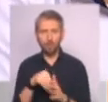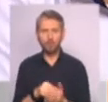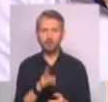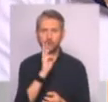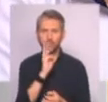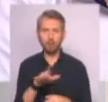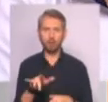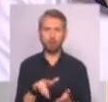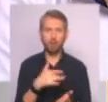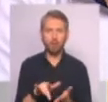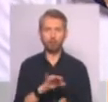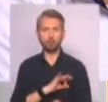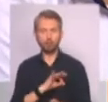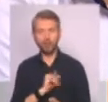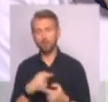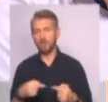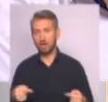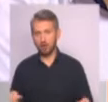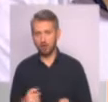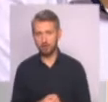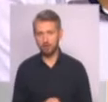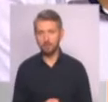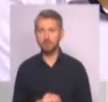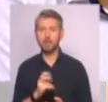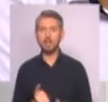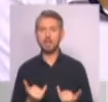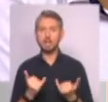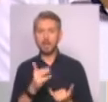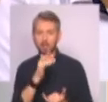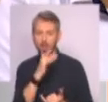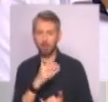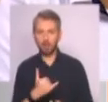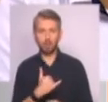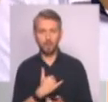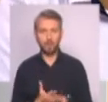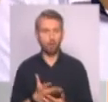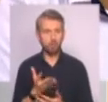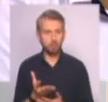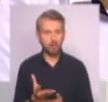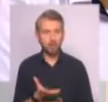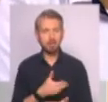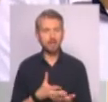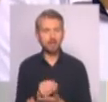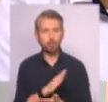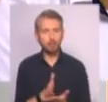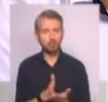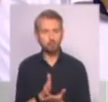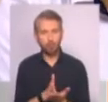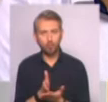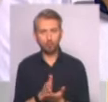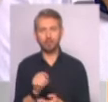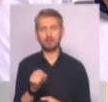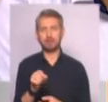бухгалтеру, юристу і так далі. На даний момент ми не оплачуємо послуги,